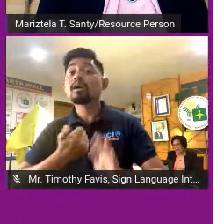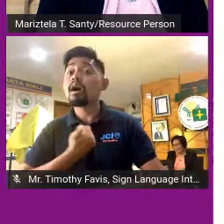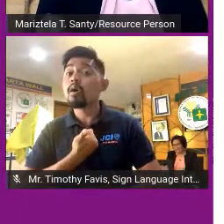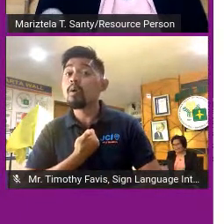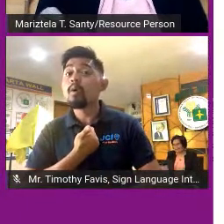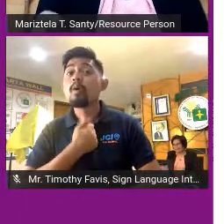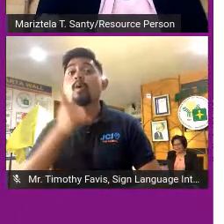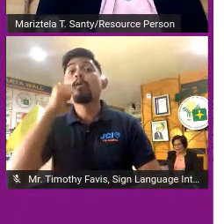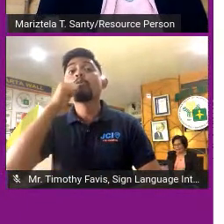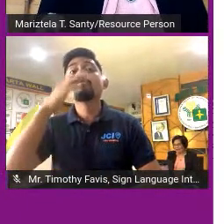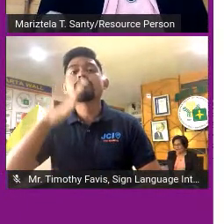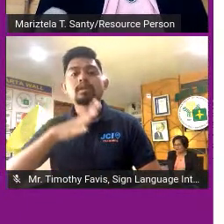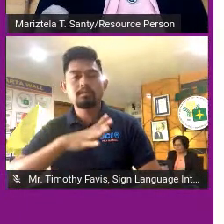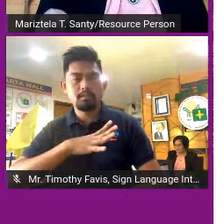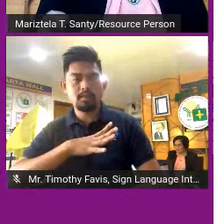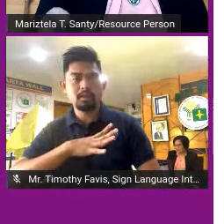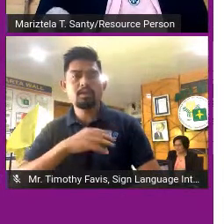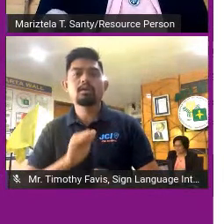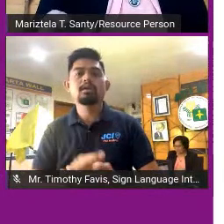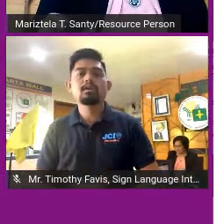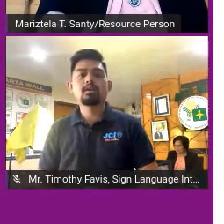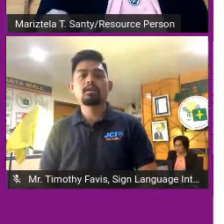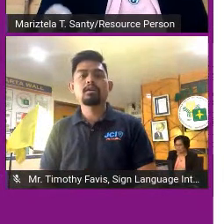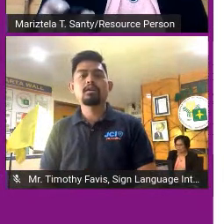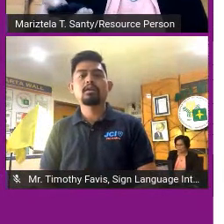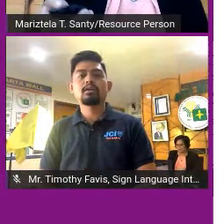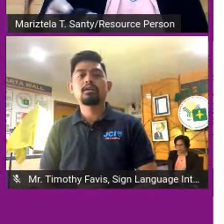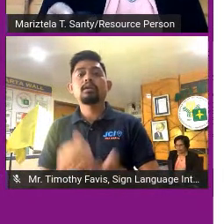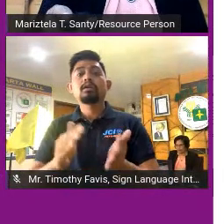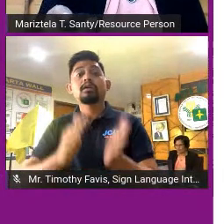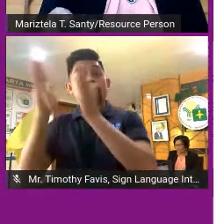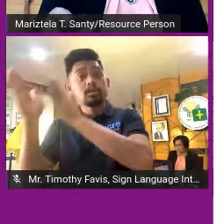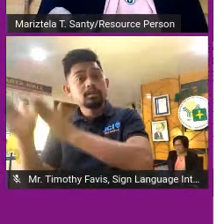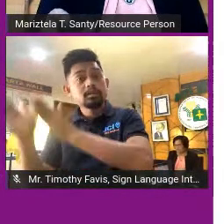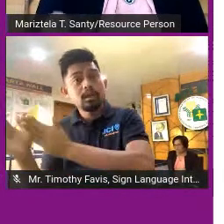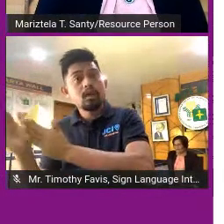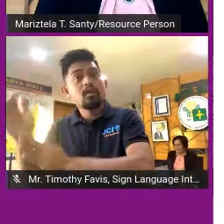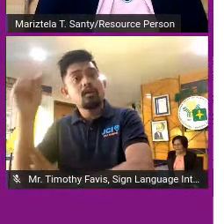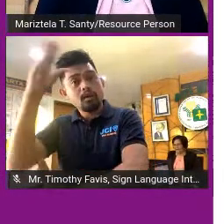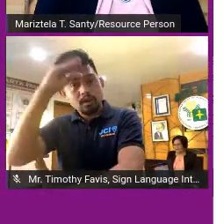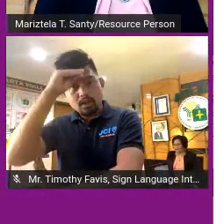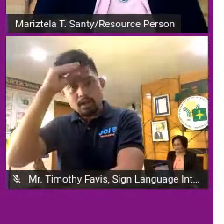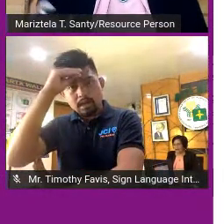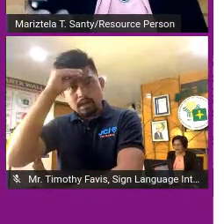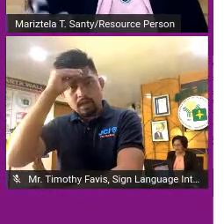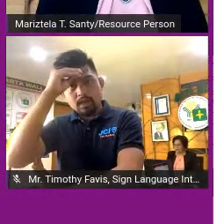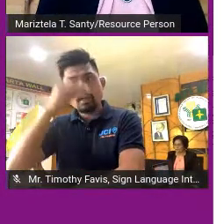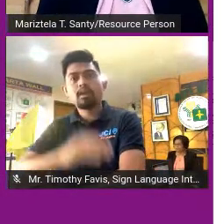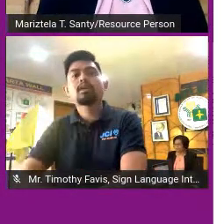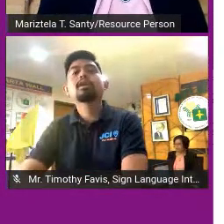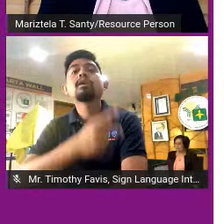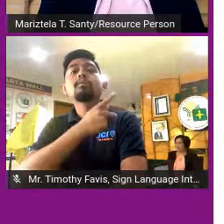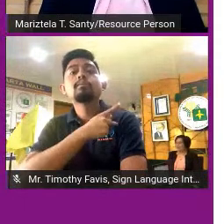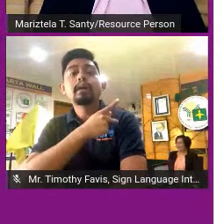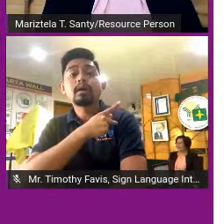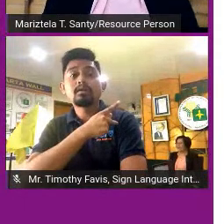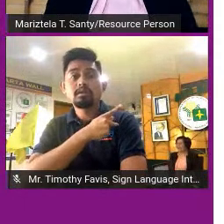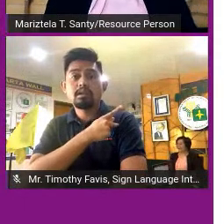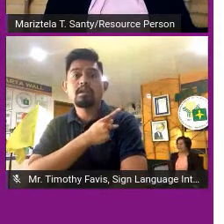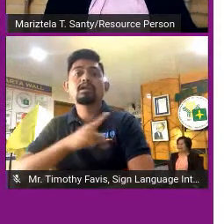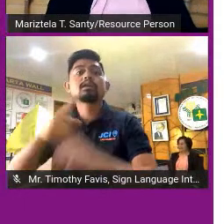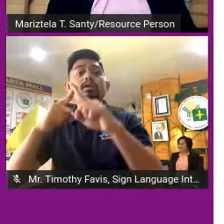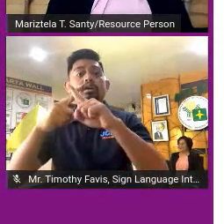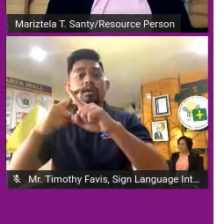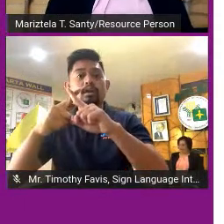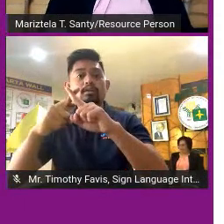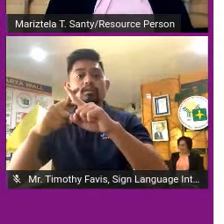Sa lalaki naman, they have the androgen and testosterone in terms of hormone, and ang chromosome daw ng lalaki